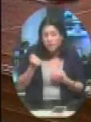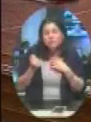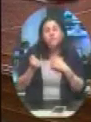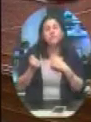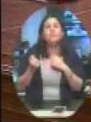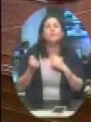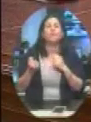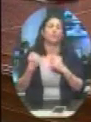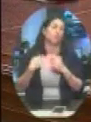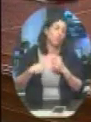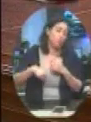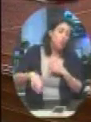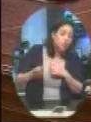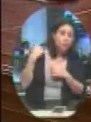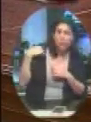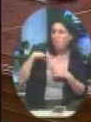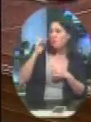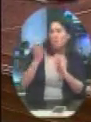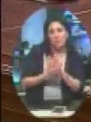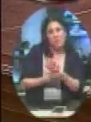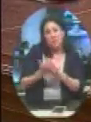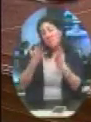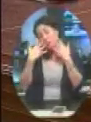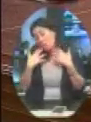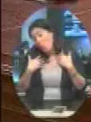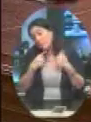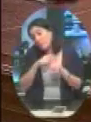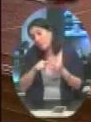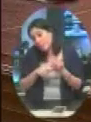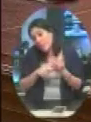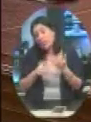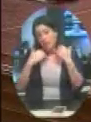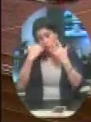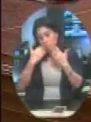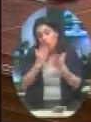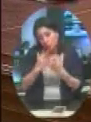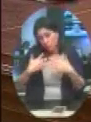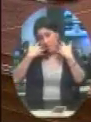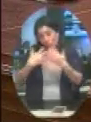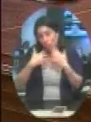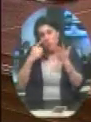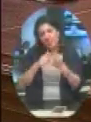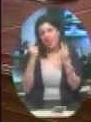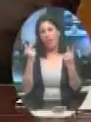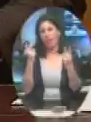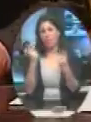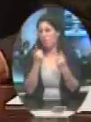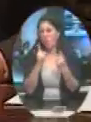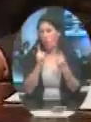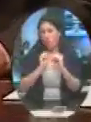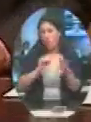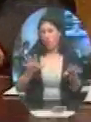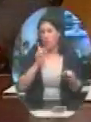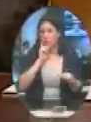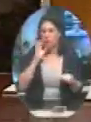הלכתי, לא מצאתי תיק אימוץ, אבל אני יודע, סיפרו לי תרחיש כזה וכזה. הסיפור יסופר, כי חשוב, לא יפורסם השם שלו. חבר